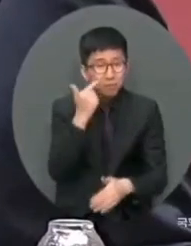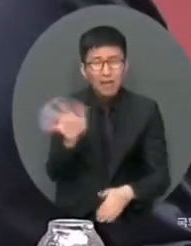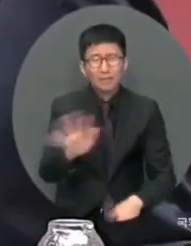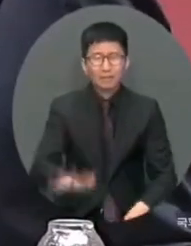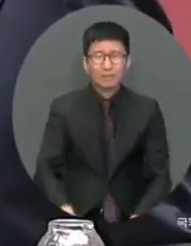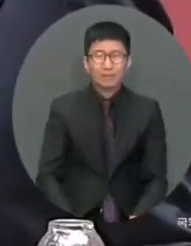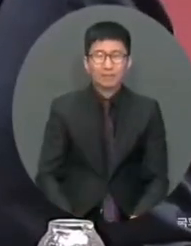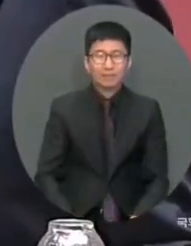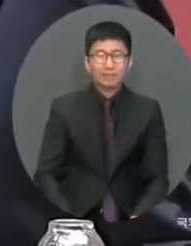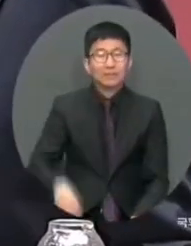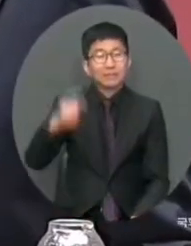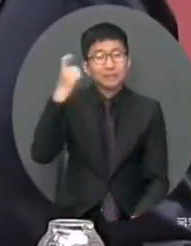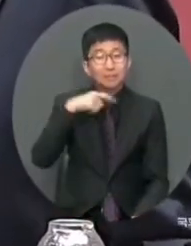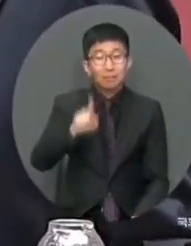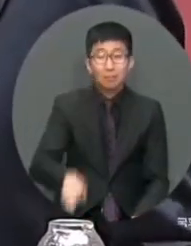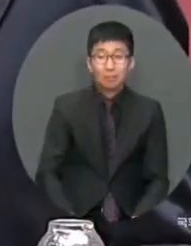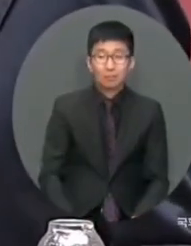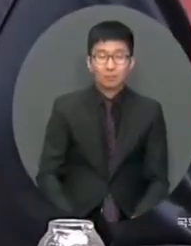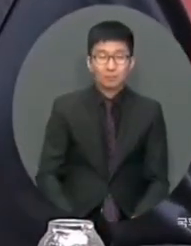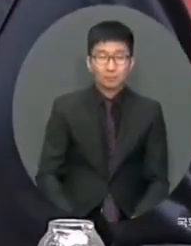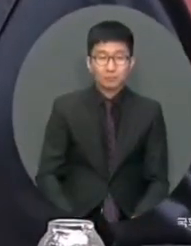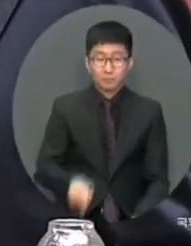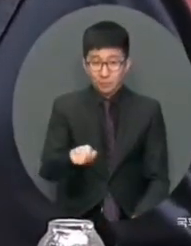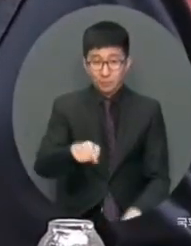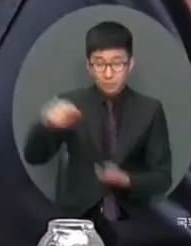아니고요. 이 보도 지침이